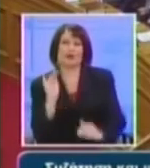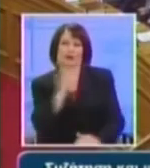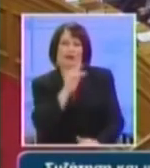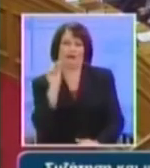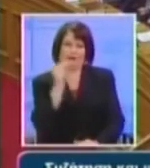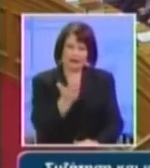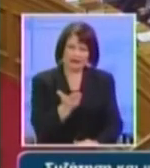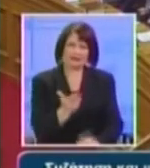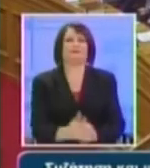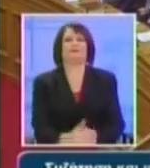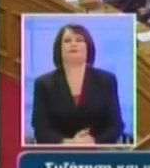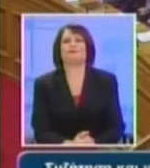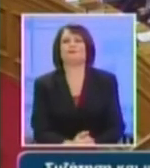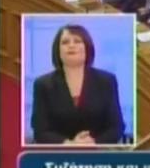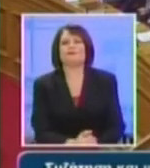συνάδελφοι,